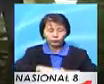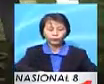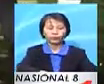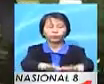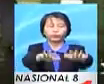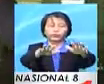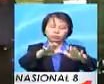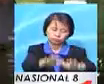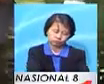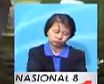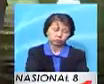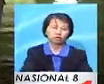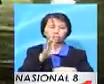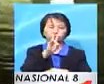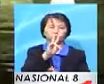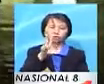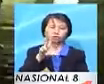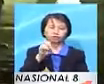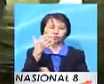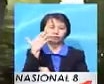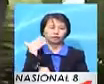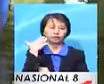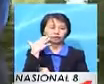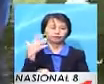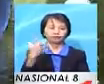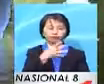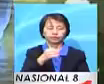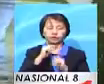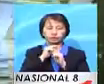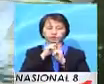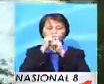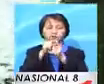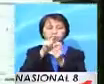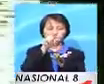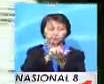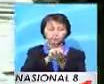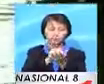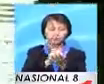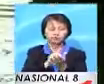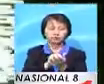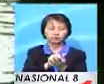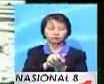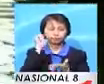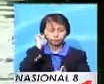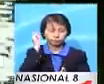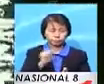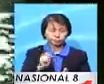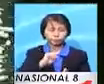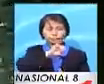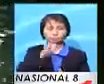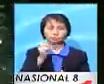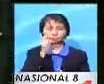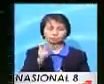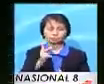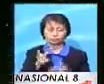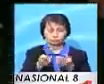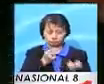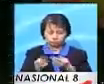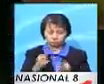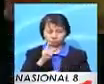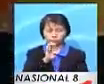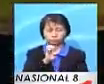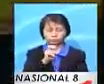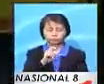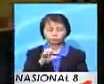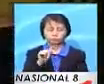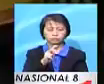sepenuhnya pada pukul 7.30 pagi. Sementara itu, kenyataan media yang dikeluarkan Sekretariat Jawatankuasa Pengurusan Bencana